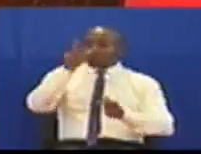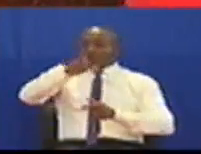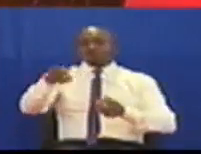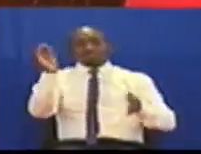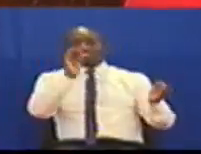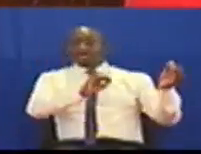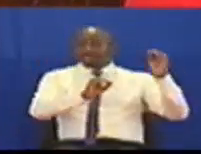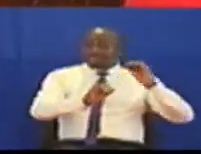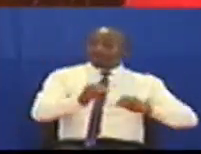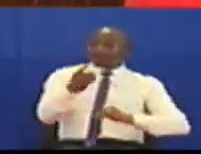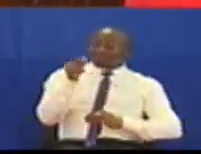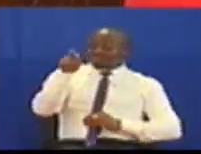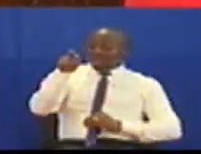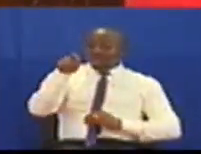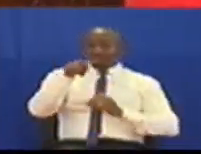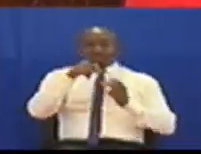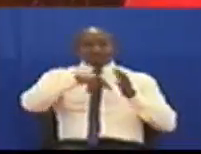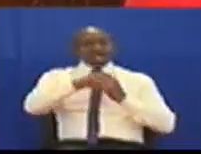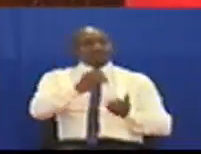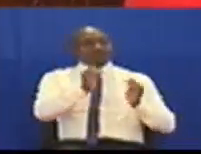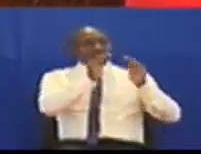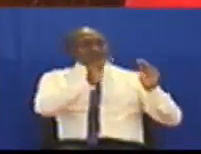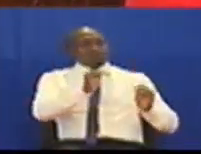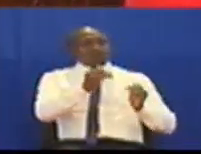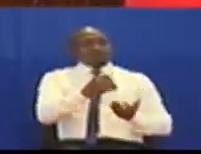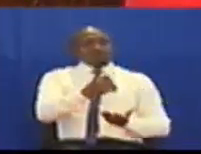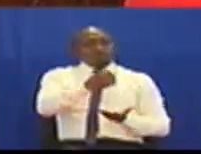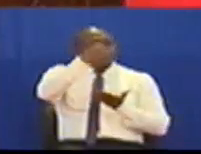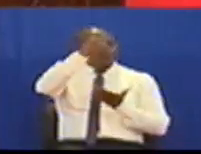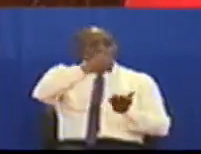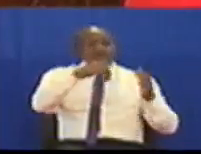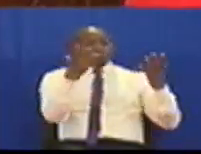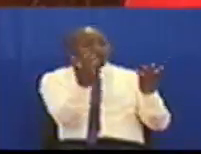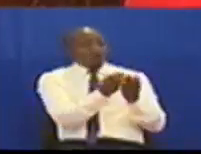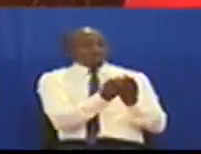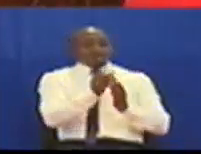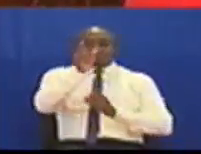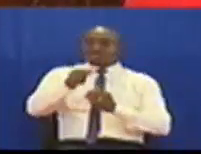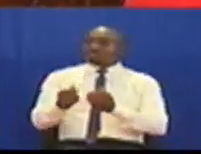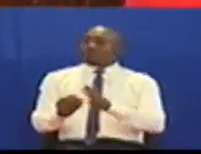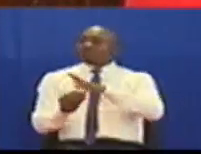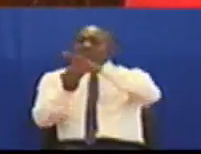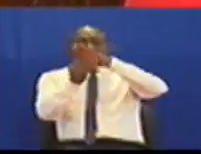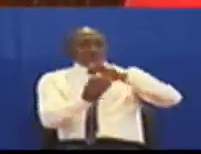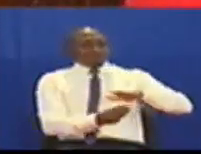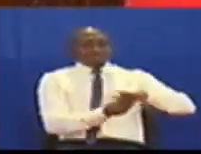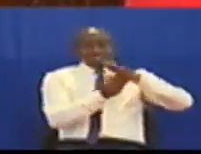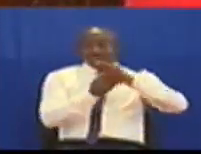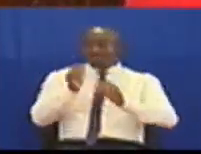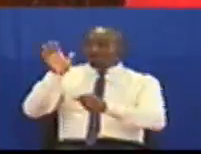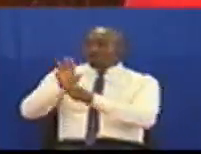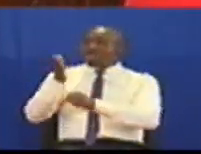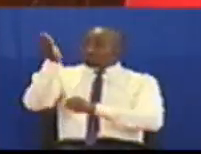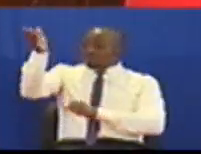wachangiaji wa fedha zile ambazo ziko katika mfumo wa basket fund ni wale bilateral donors ambao wengi